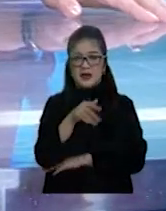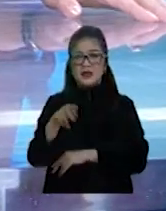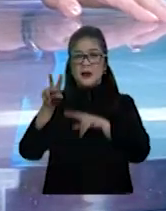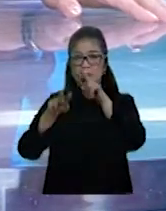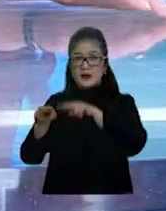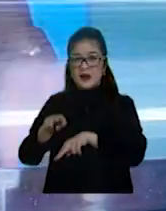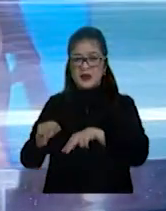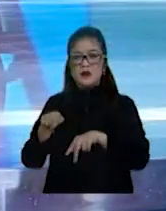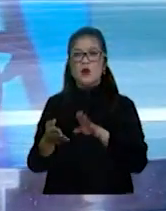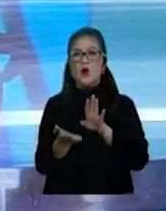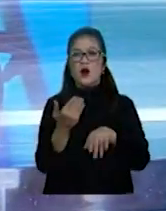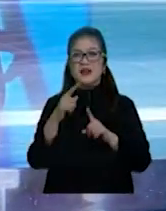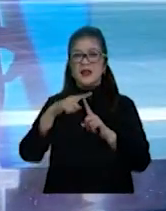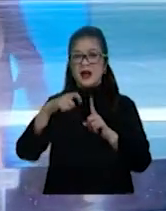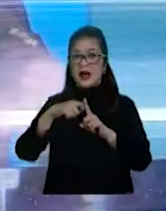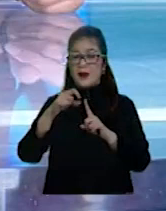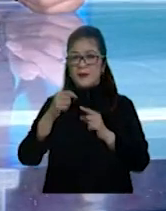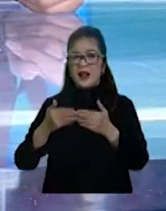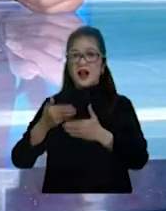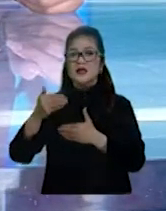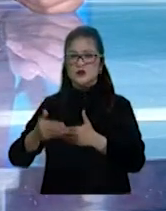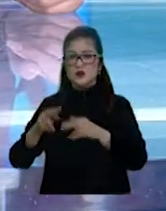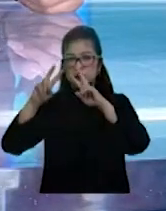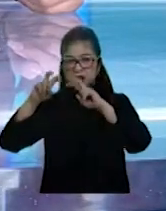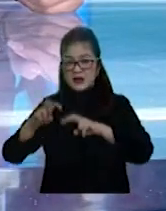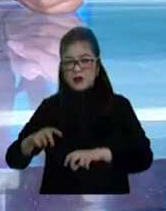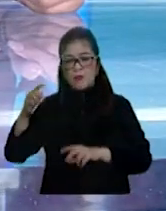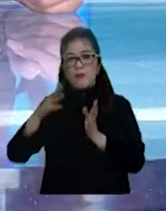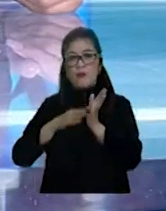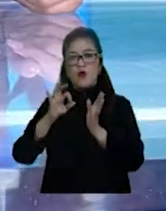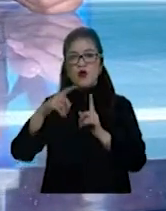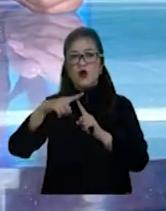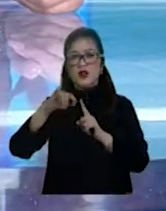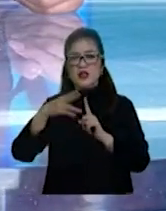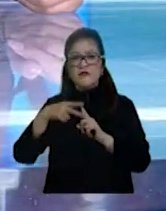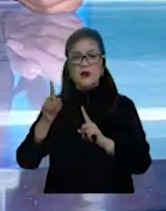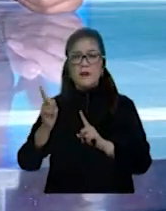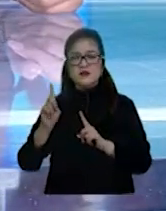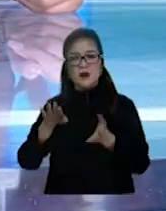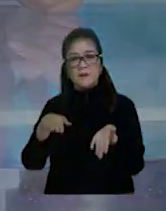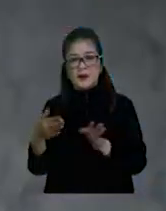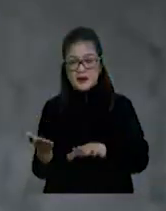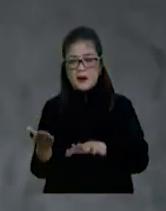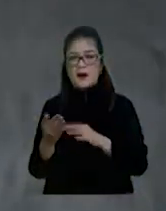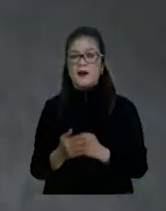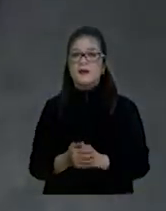TKP lanjutan untuk mengidentifikasi terkait motif dan kejanggalan kematian korban.